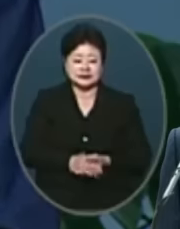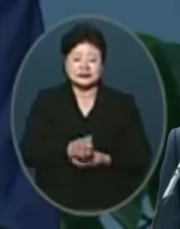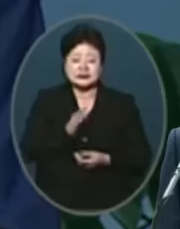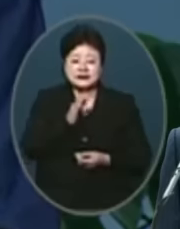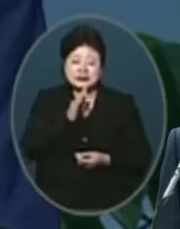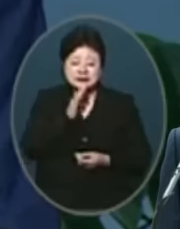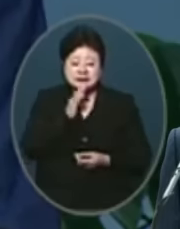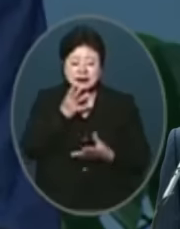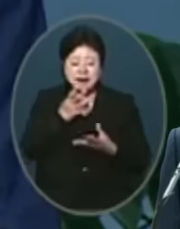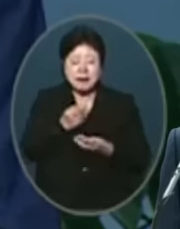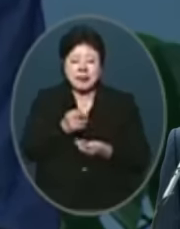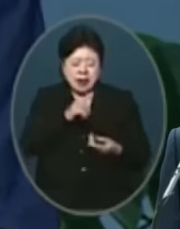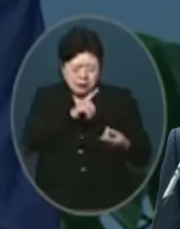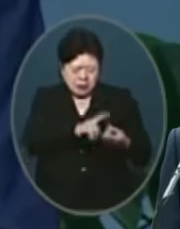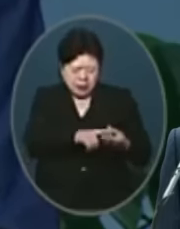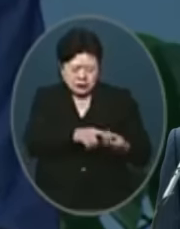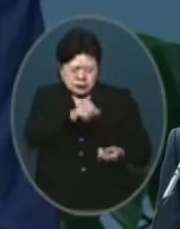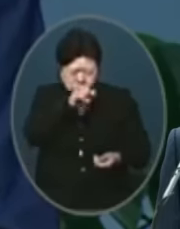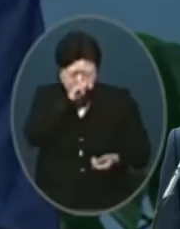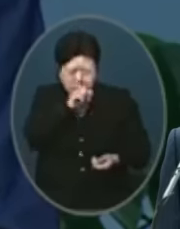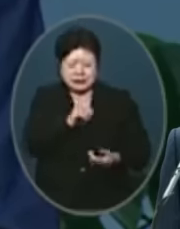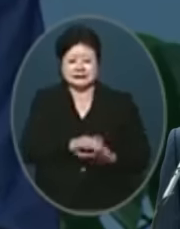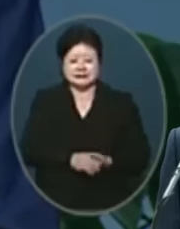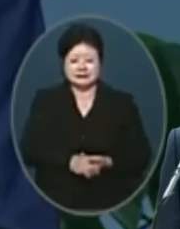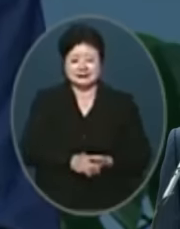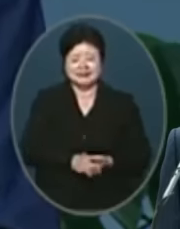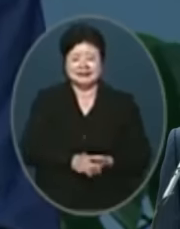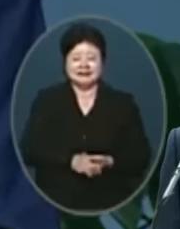아주 마음에 들게 보였습니다.